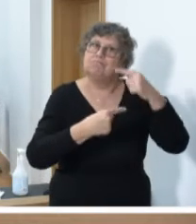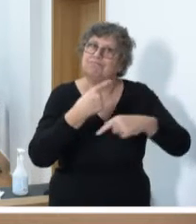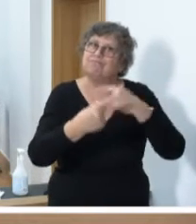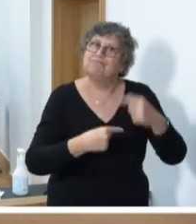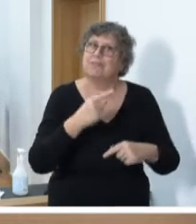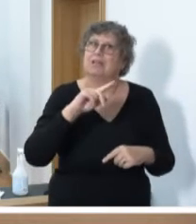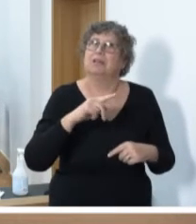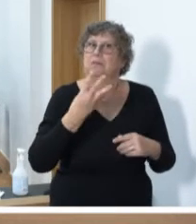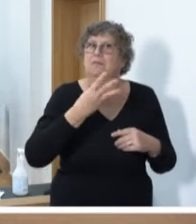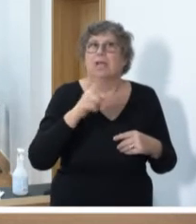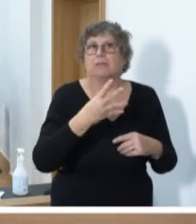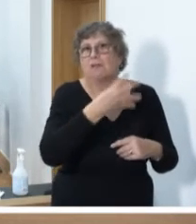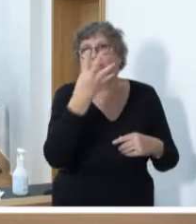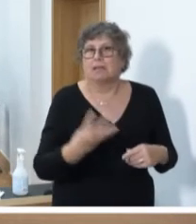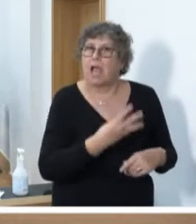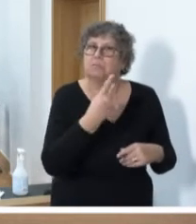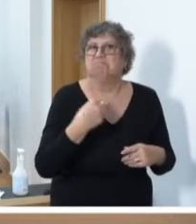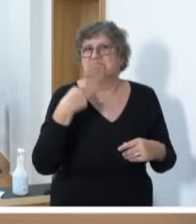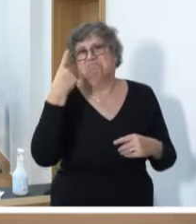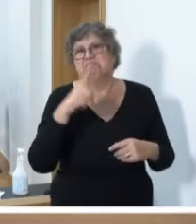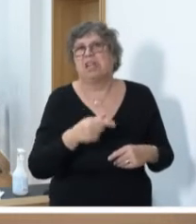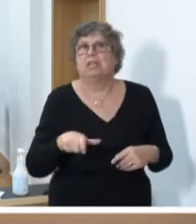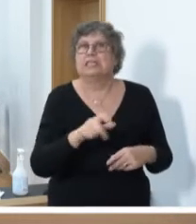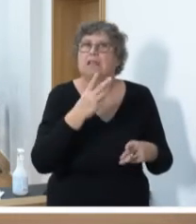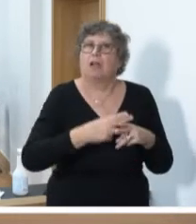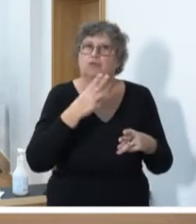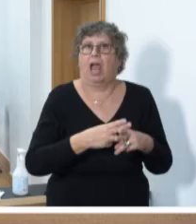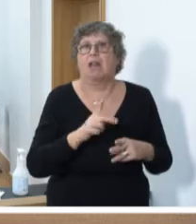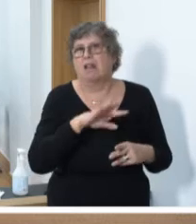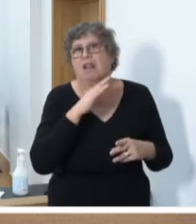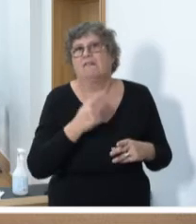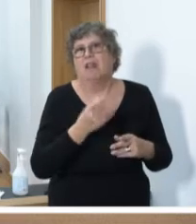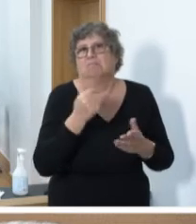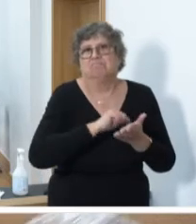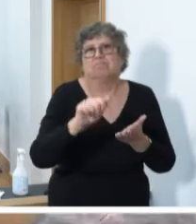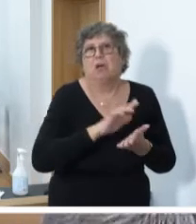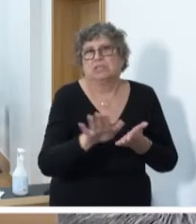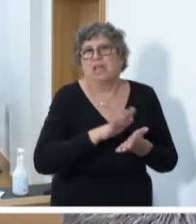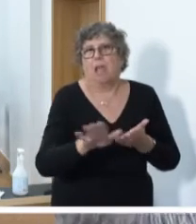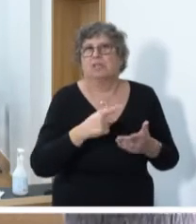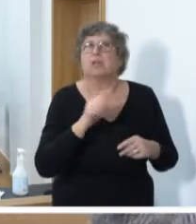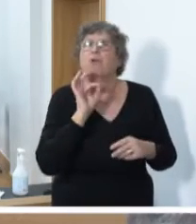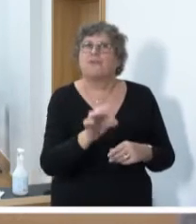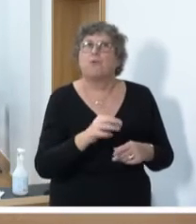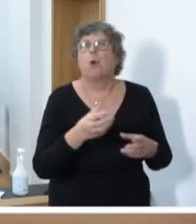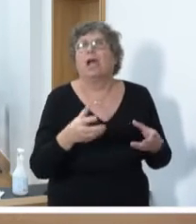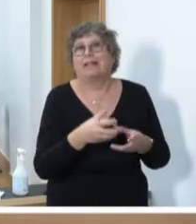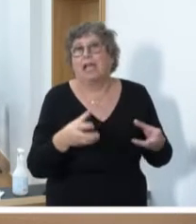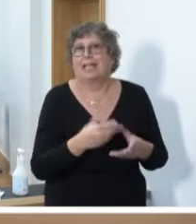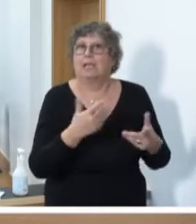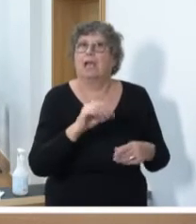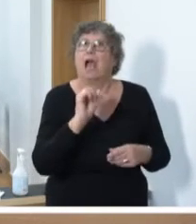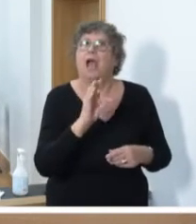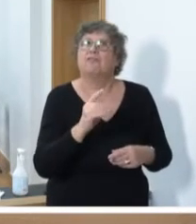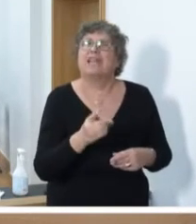von 600 Millionen Euro für Saarstahl und Dillinger aus. Das würde unsere Stahlindustrie die Luft zum Atmen nehmen. Die AfD fordert daher